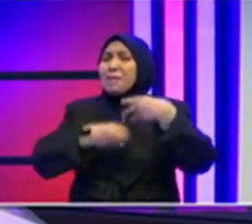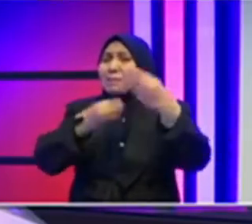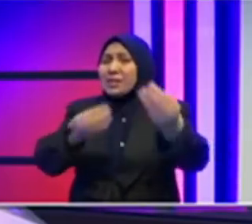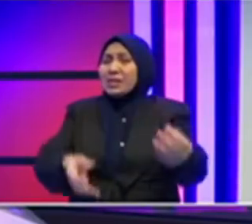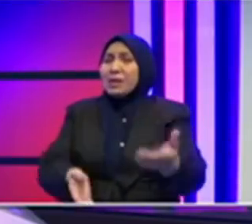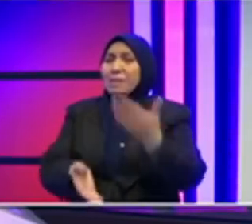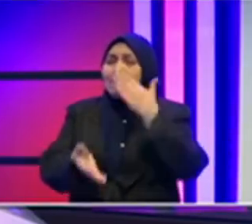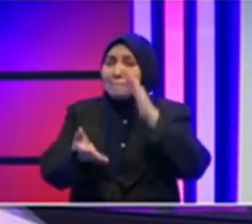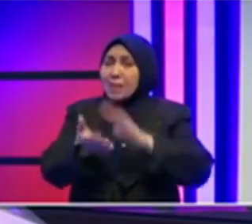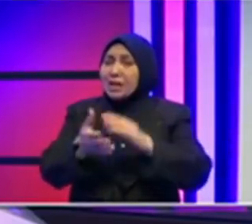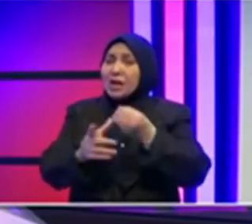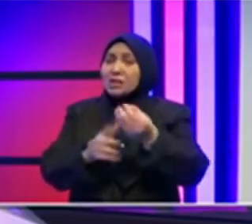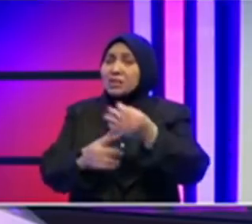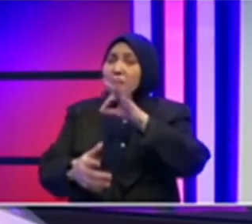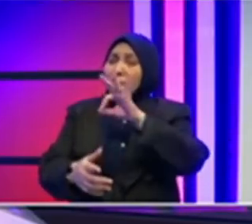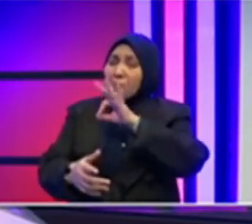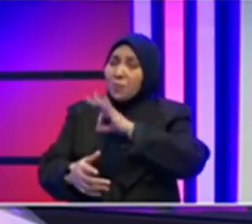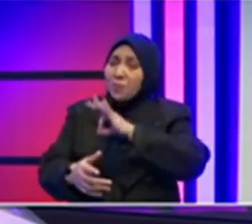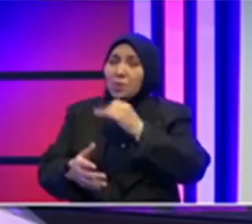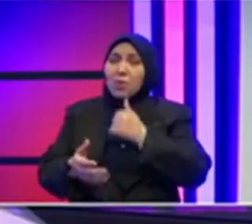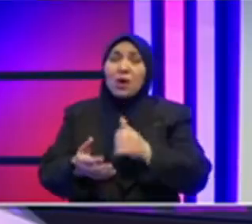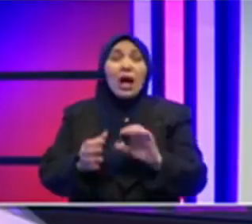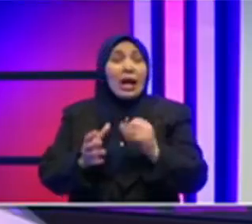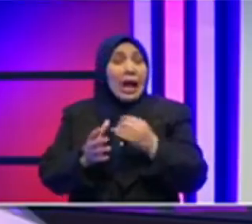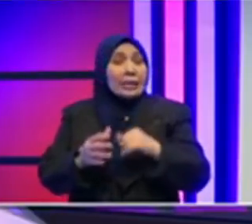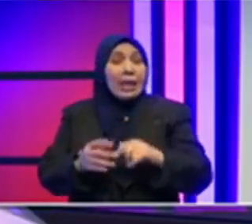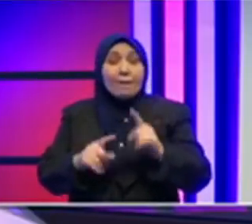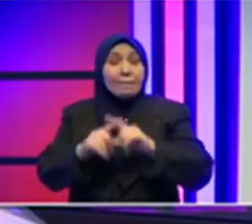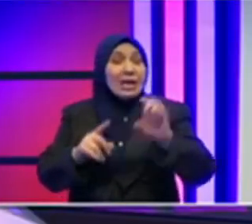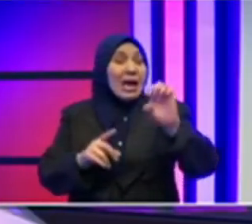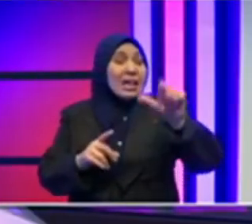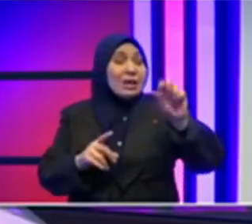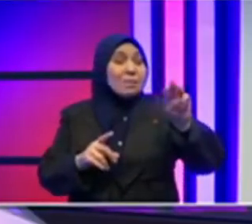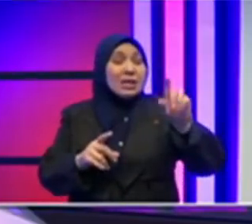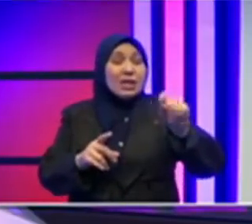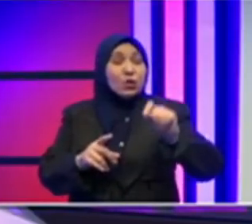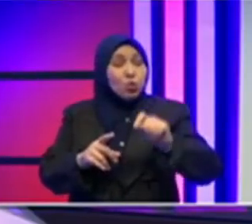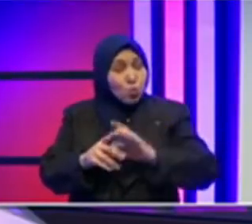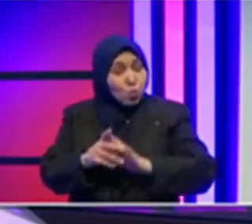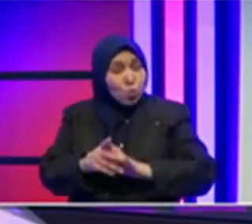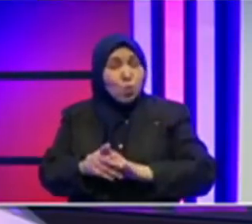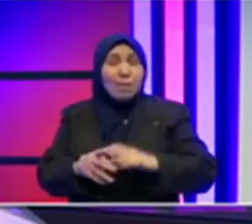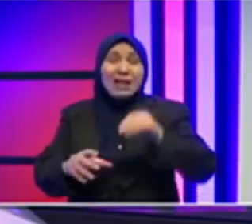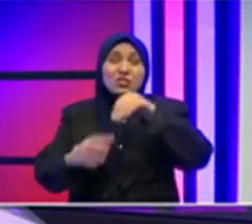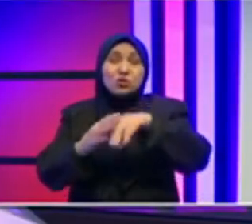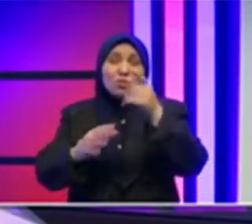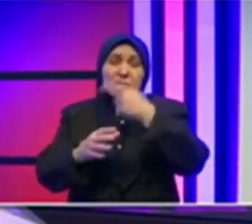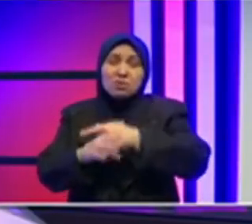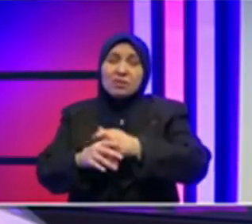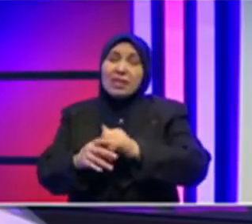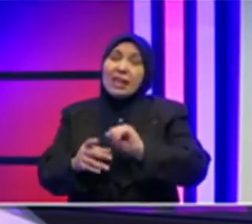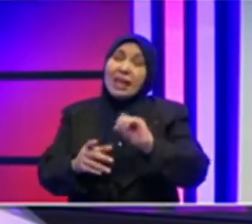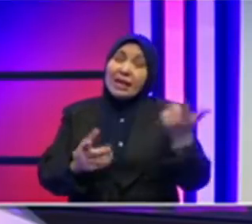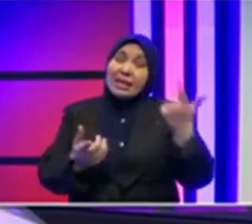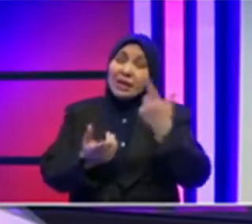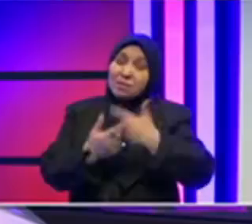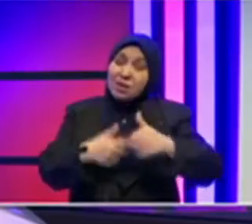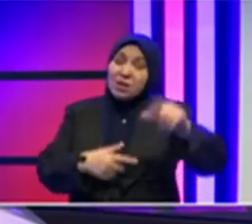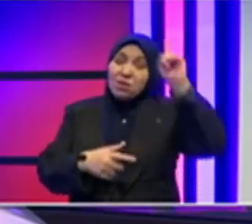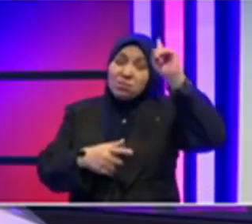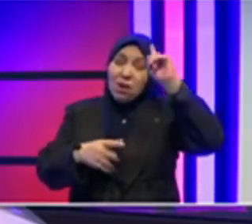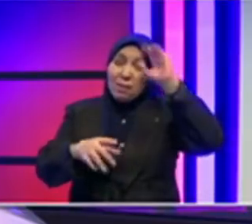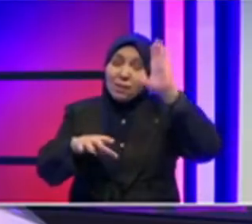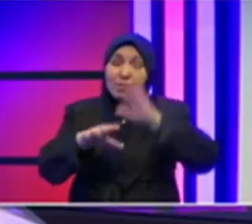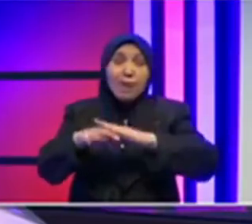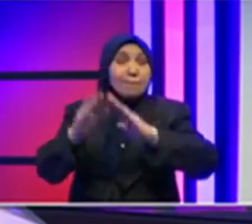memberi manfaat, tetapi elemen itu masuk apabila seseorang itu menyeru selain daripada Allah Subhanahu Wa Taala,